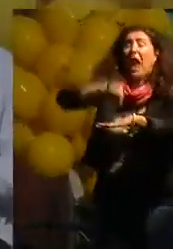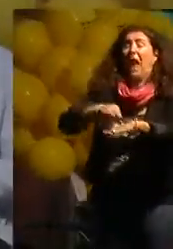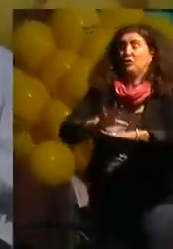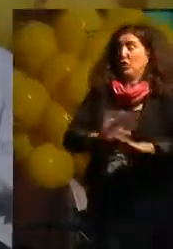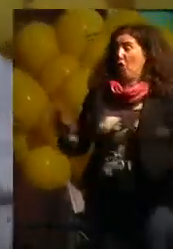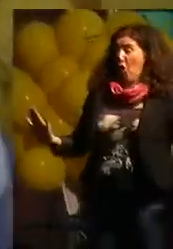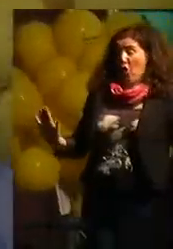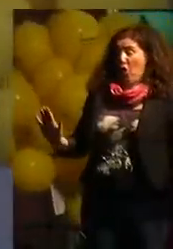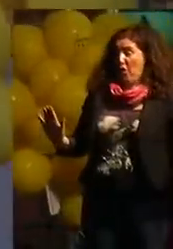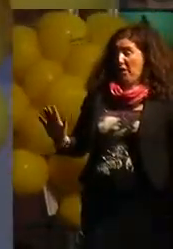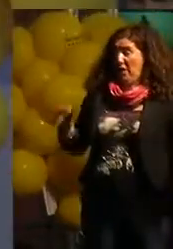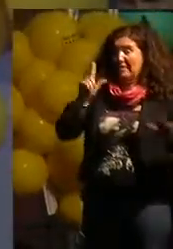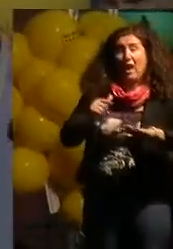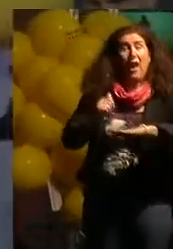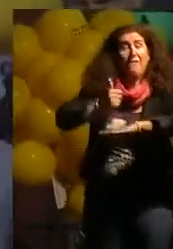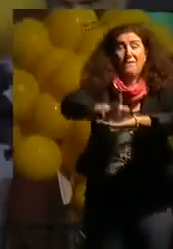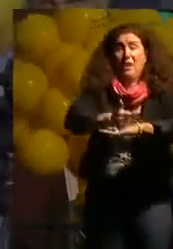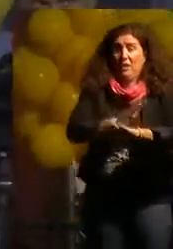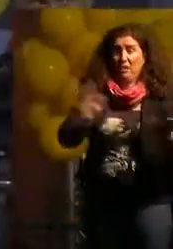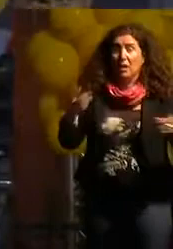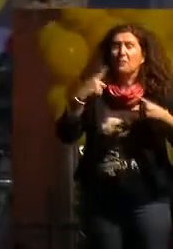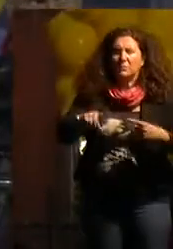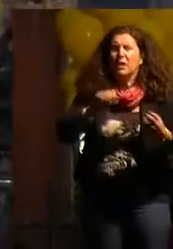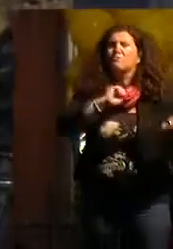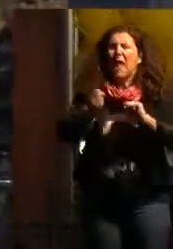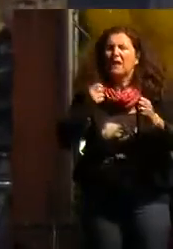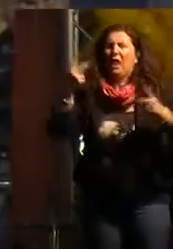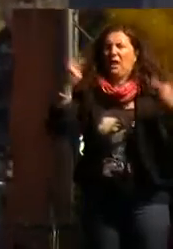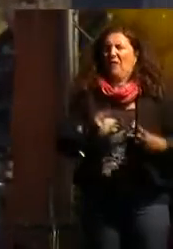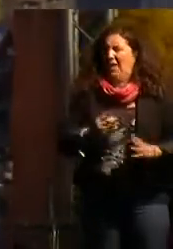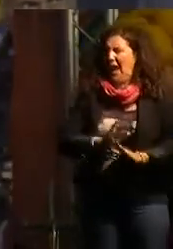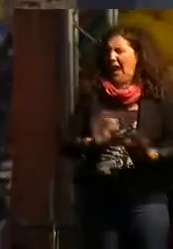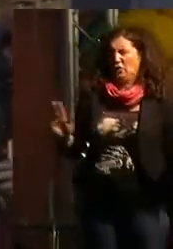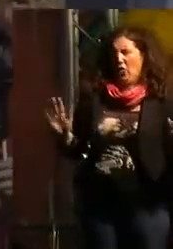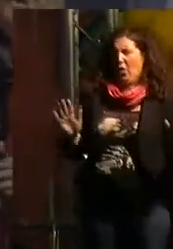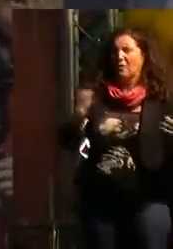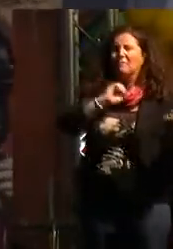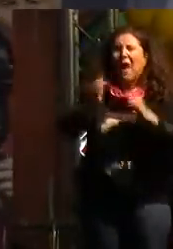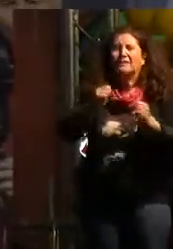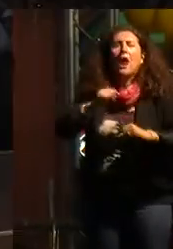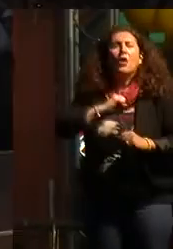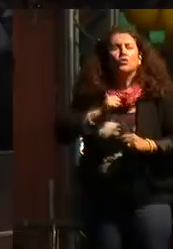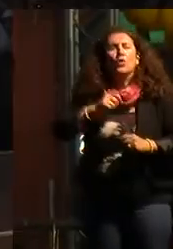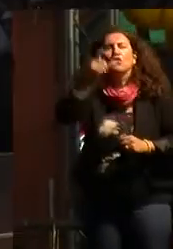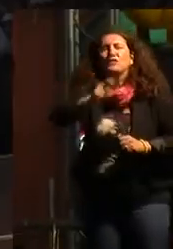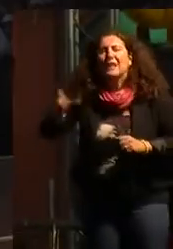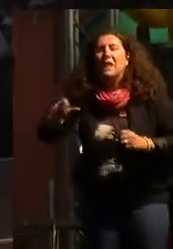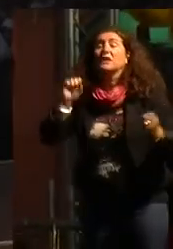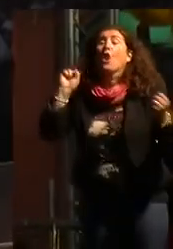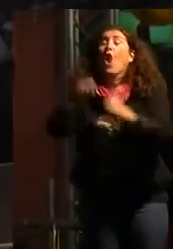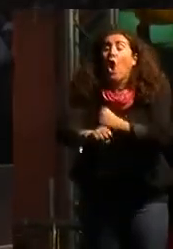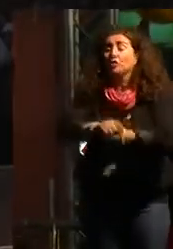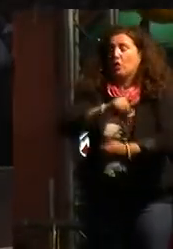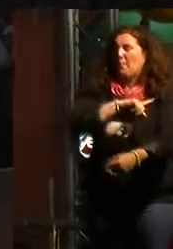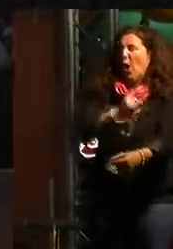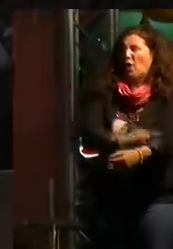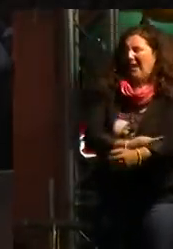Allora questa è una battaglia vera, è una battaglia di cittadini contro il potere marcio. E